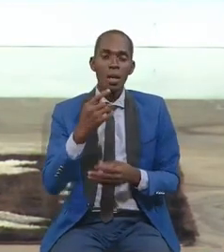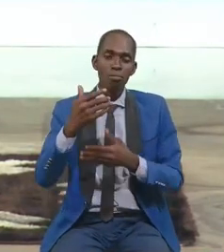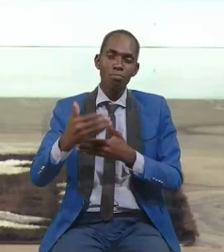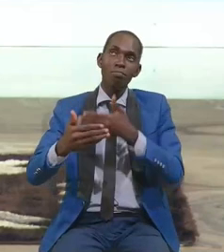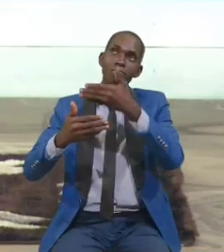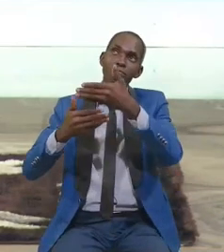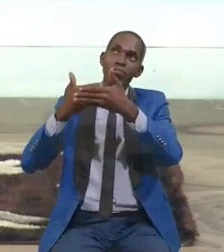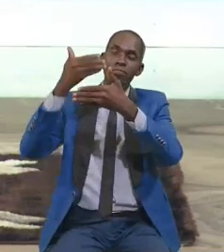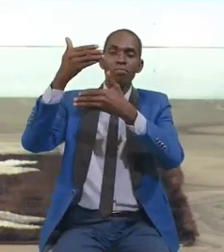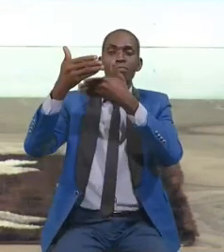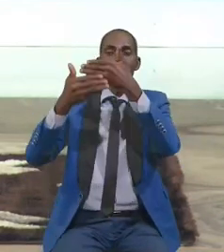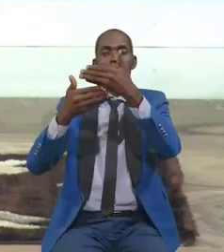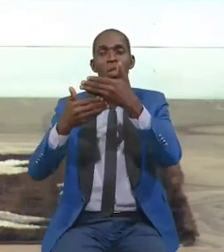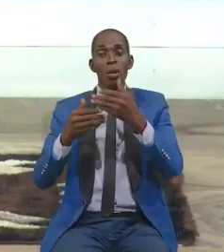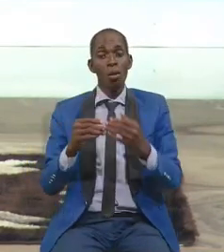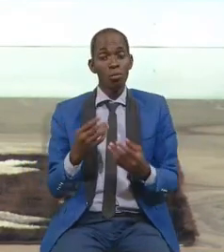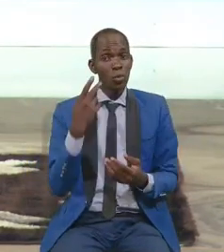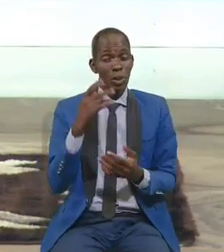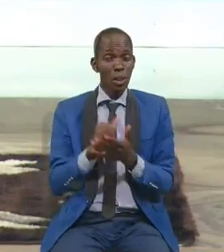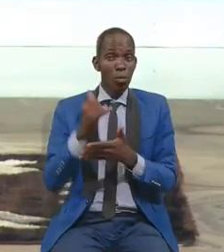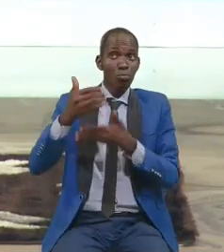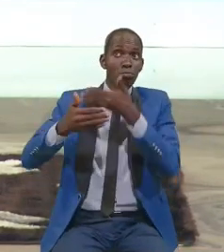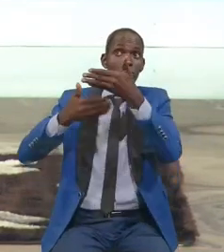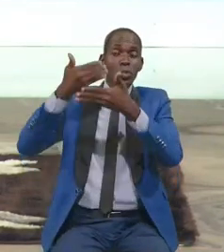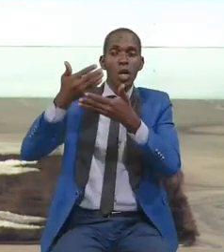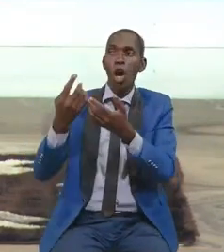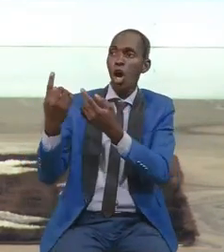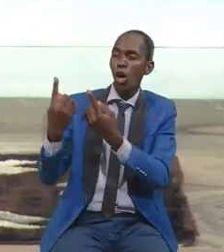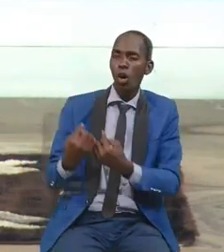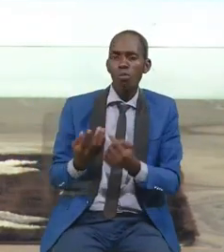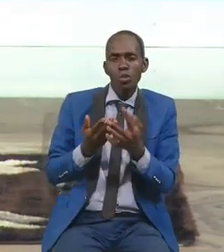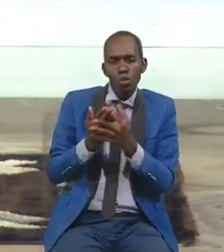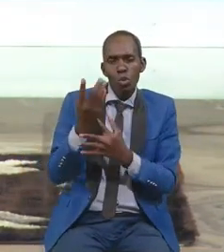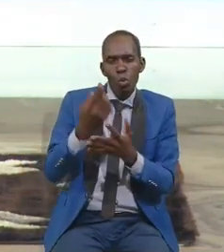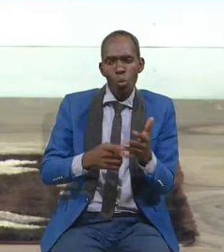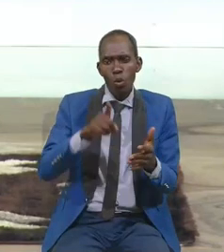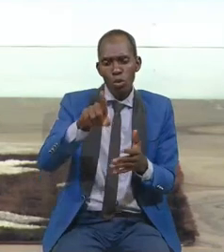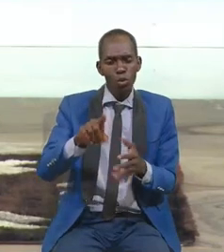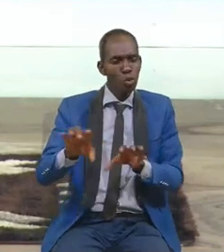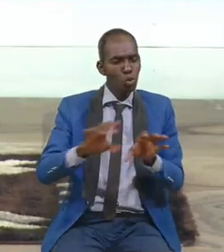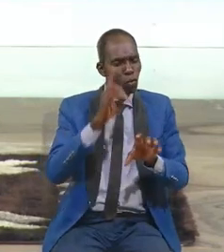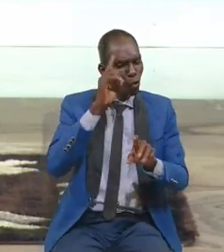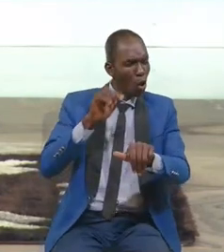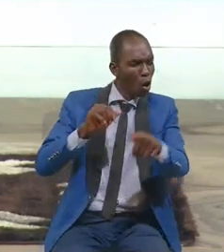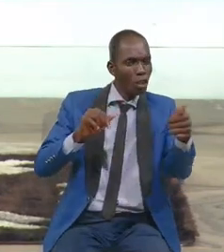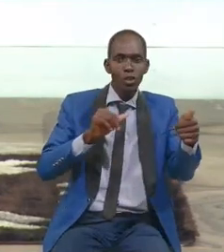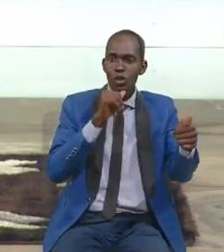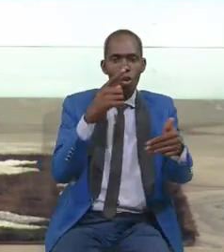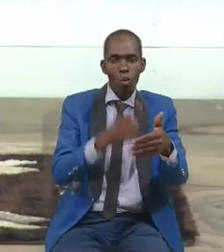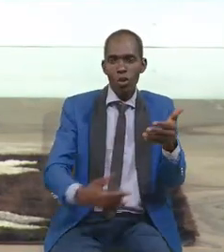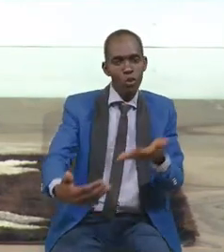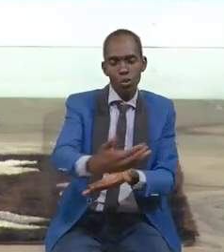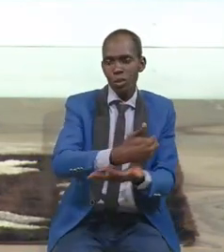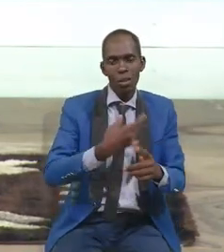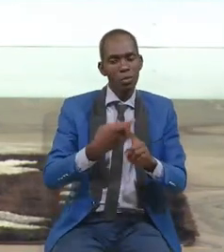vient à travers ce que nous faisons pour les autres et non ce que nous obtenons des autres. Ce que nous